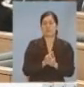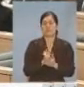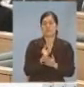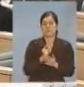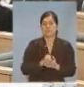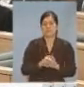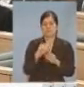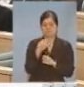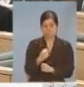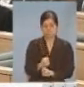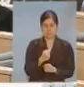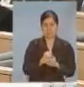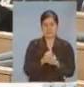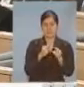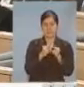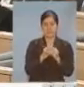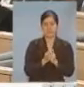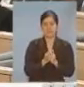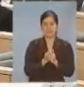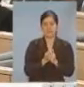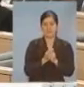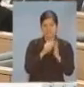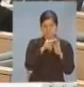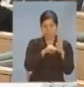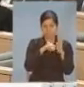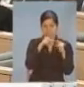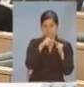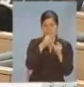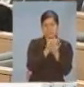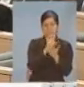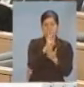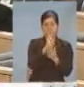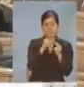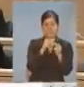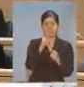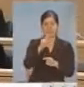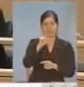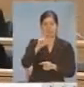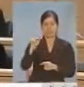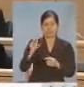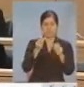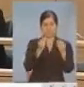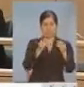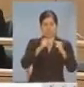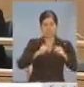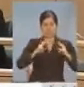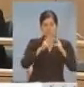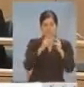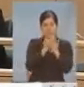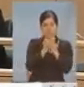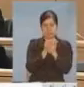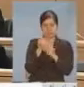ให้อำนาจกระทรวงการคลังกู้เงินเพื่อการพัฒนาโครงสร้างพื้นฐานด้านการคมนาคมขนส่งของประเทศพ.ศ.ตาม